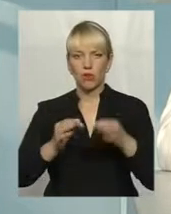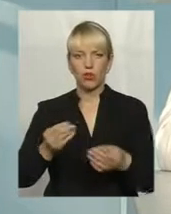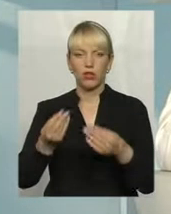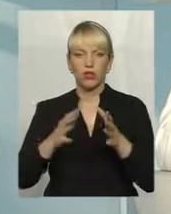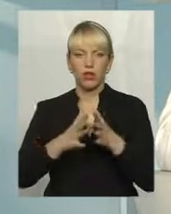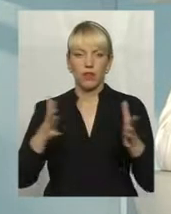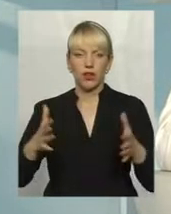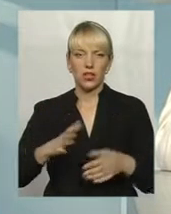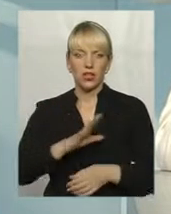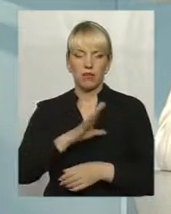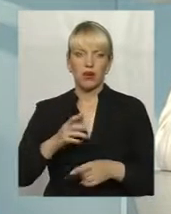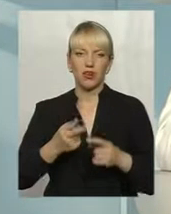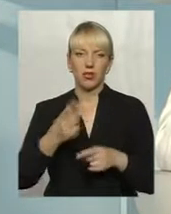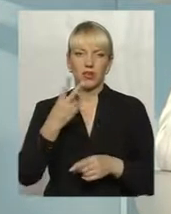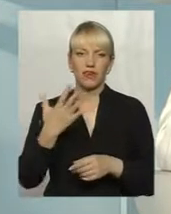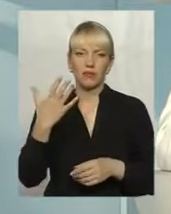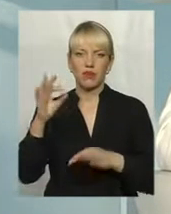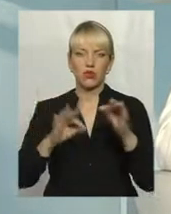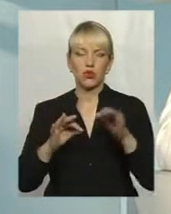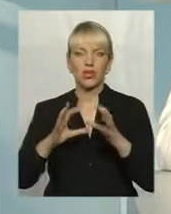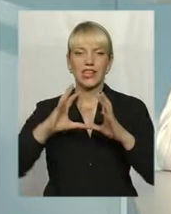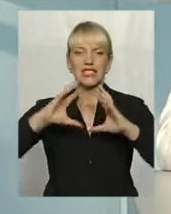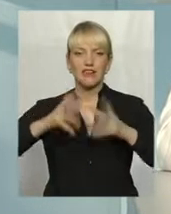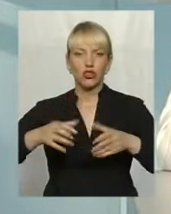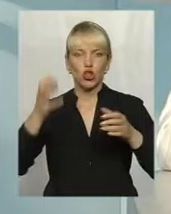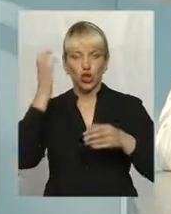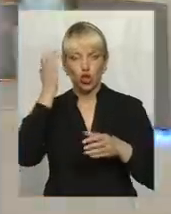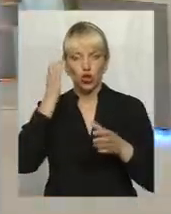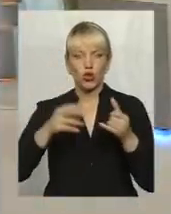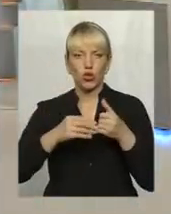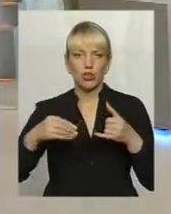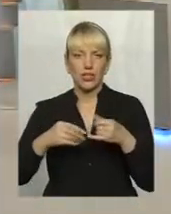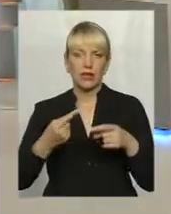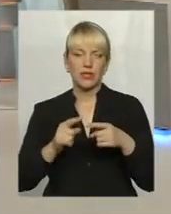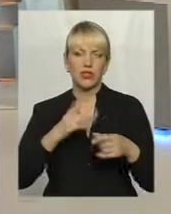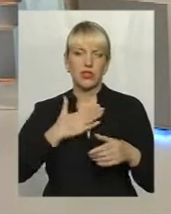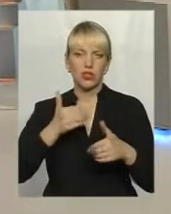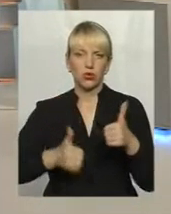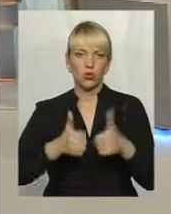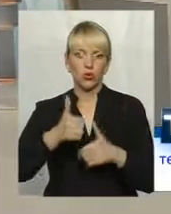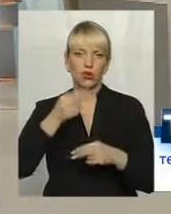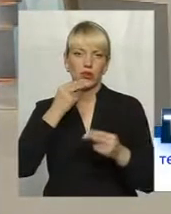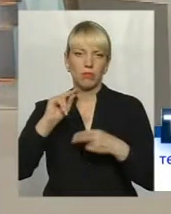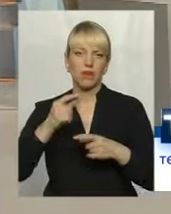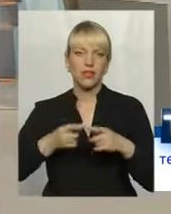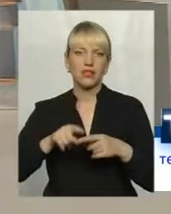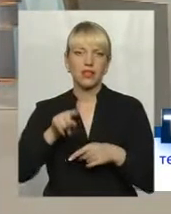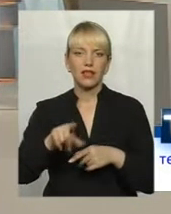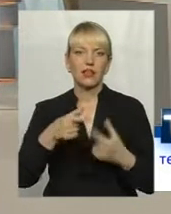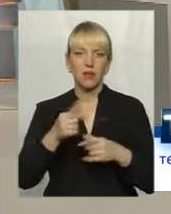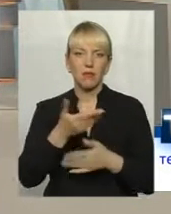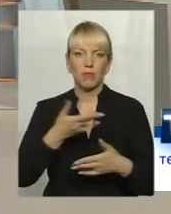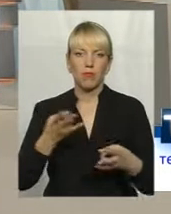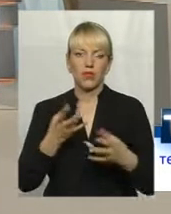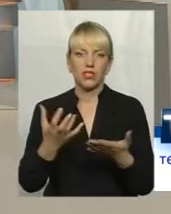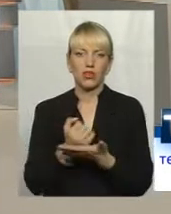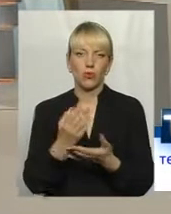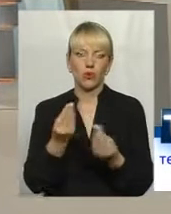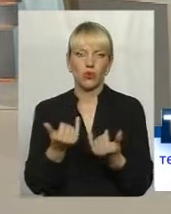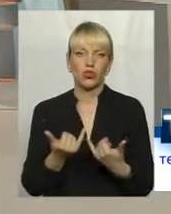багатство – 25% світових чорноземів. Тобто, само собою зрозуміло, що це наша конкурентна перевага. І це те, де ми повинні заробити гроші